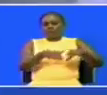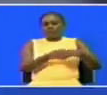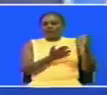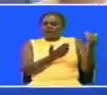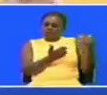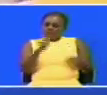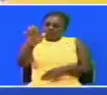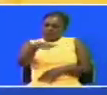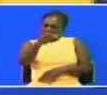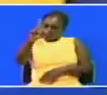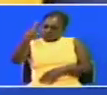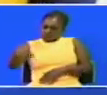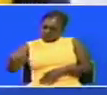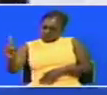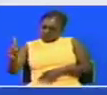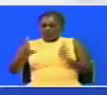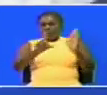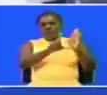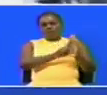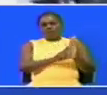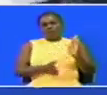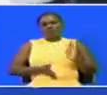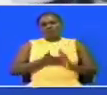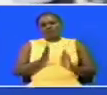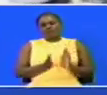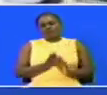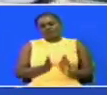akitumai bunge litaupitisha kuwa sheria haraka iwezekanavyo.